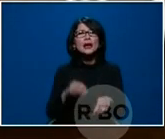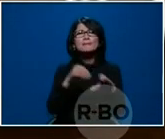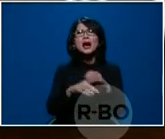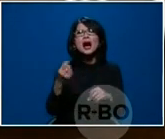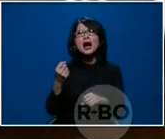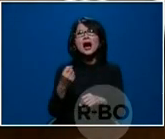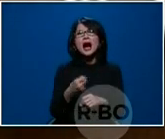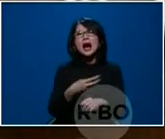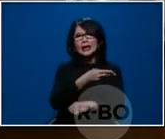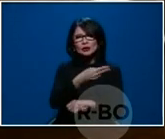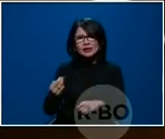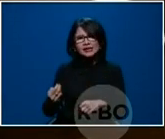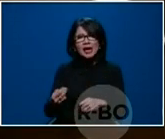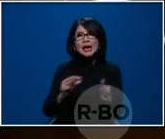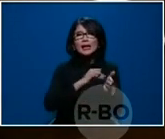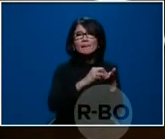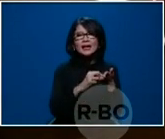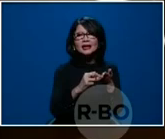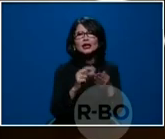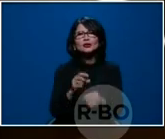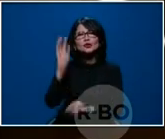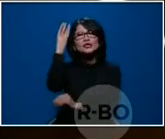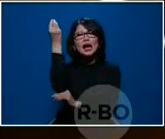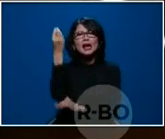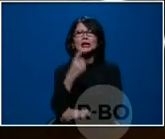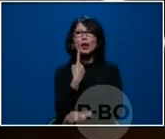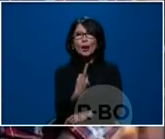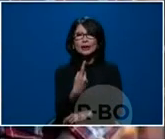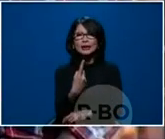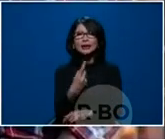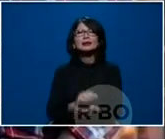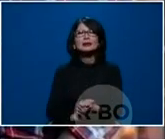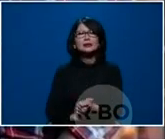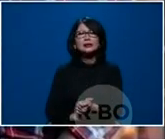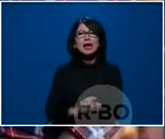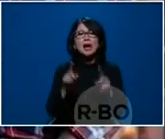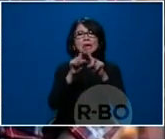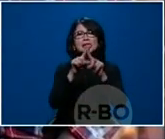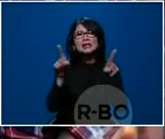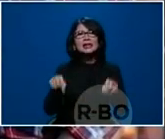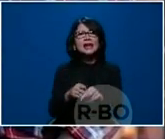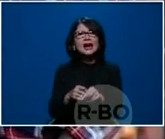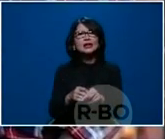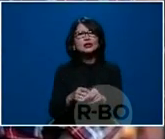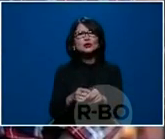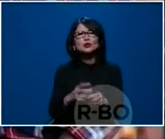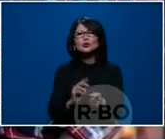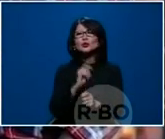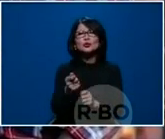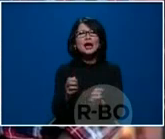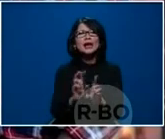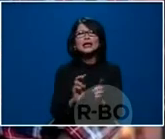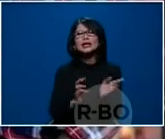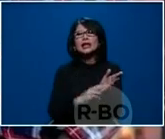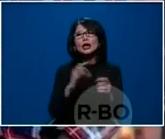nama itu kartu jakartawan namanya non tunai kartu non tunai terintegrasi itu tidak bisa sembarang buat nama tanpa